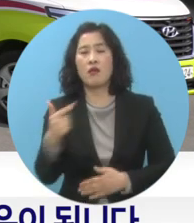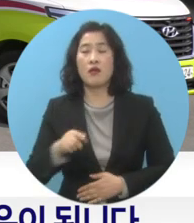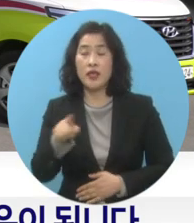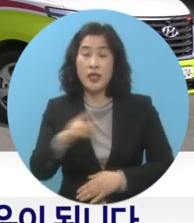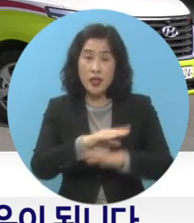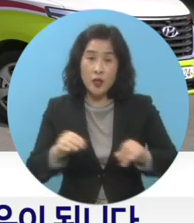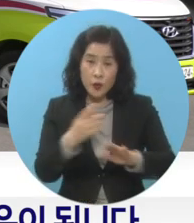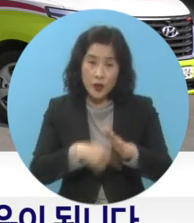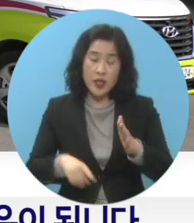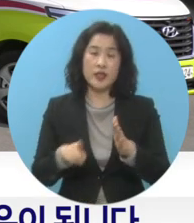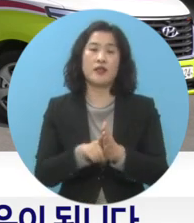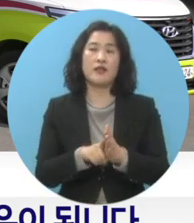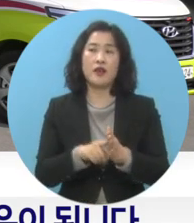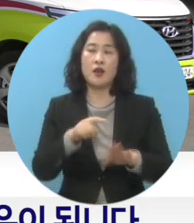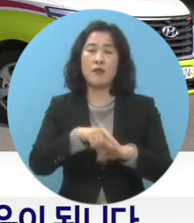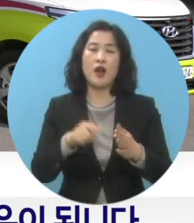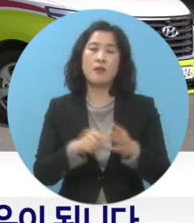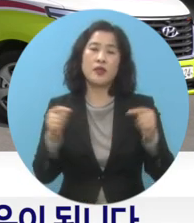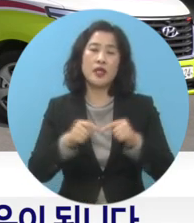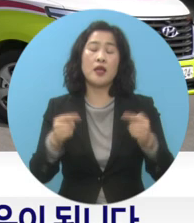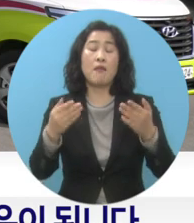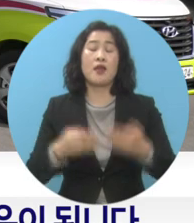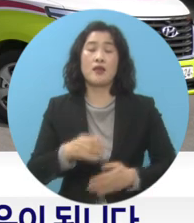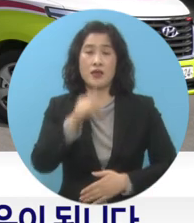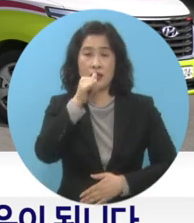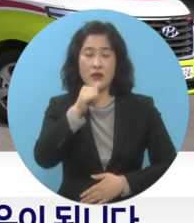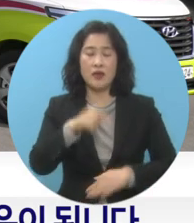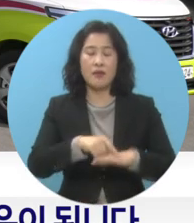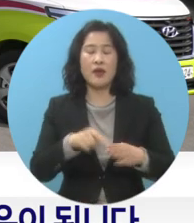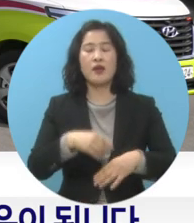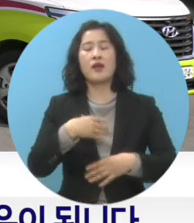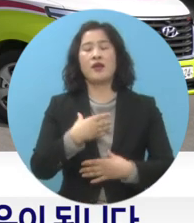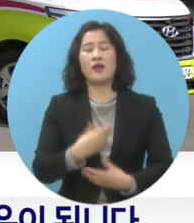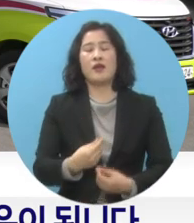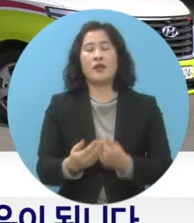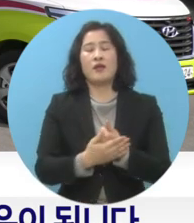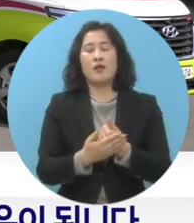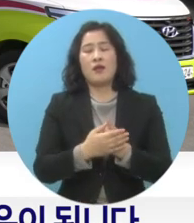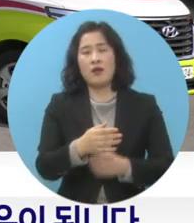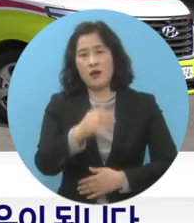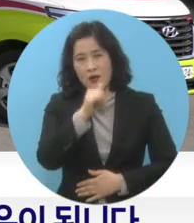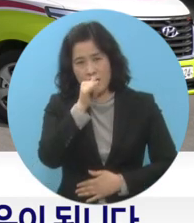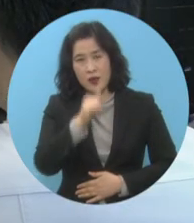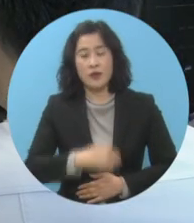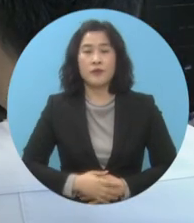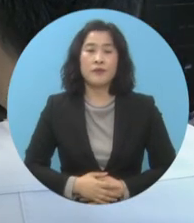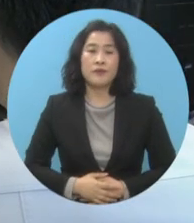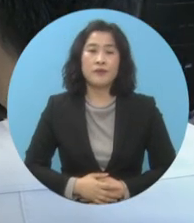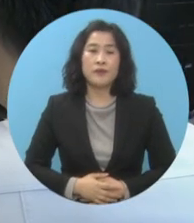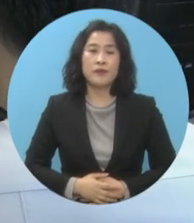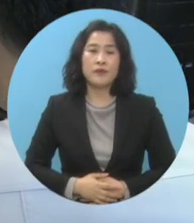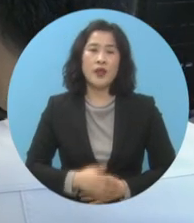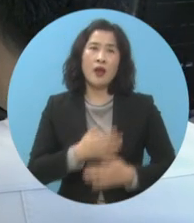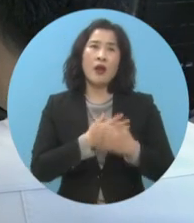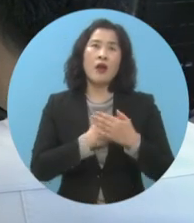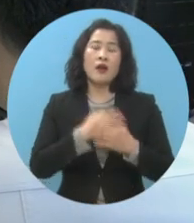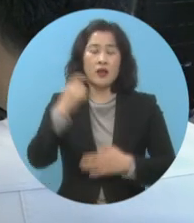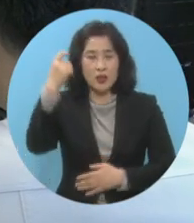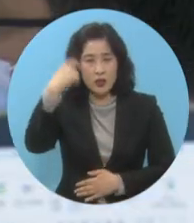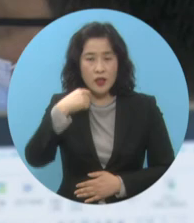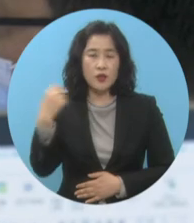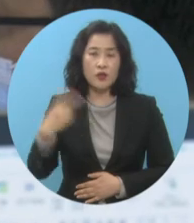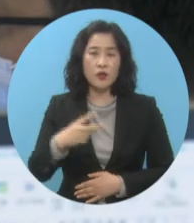이를 해소하기 위해 심리 상담을 받기도 하는데 심리적 안정에 많은 도움이 됩니다. 막연한 불안감을